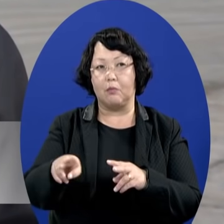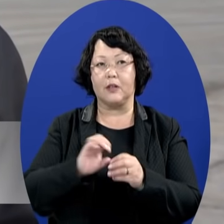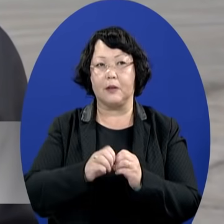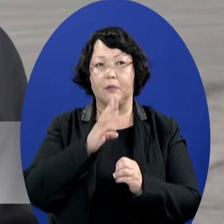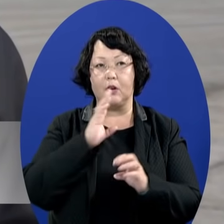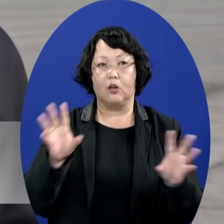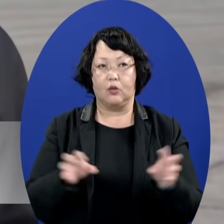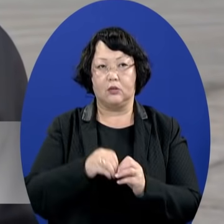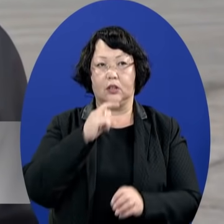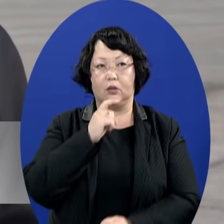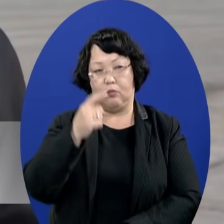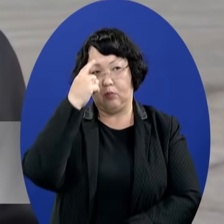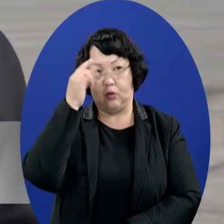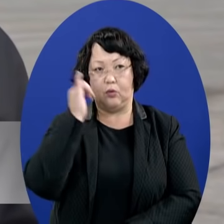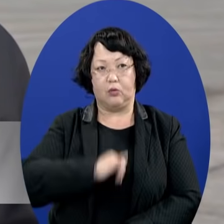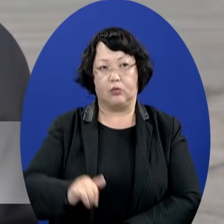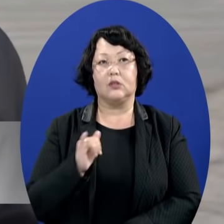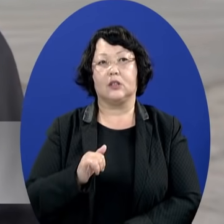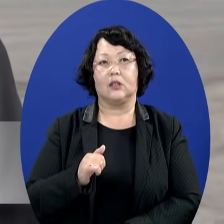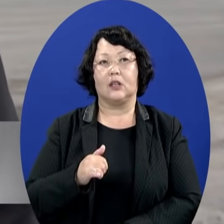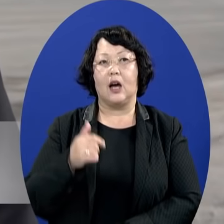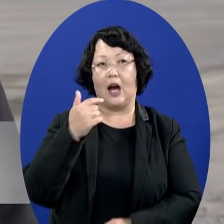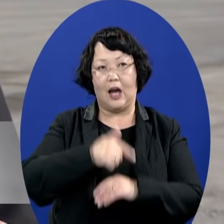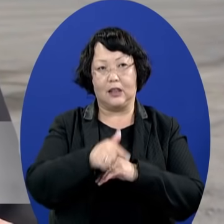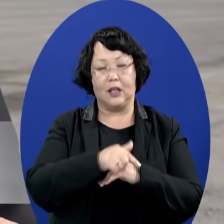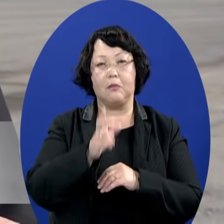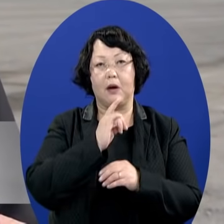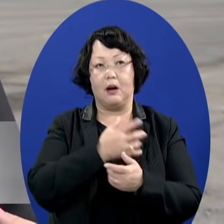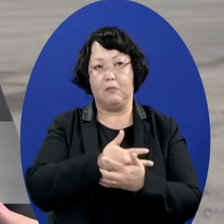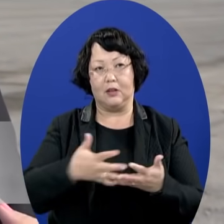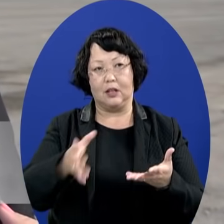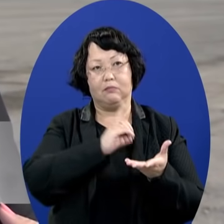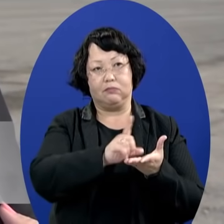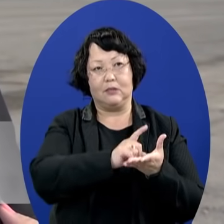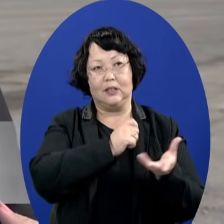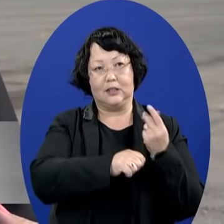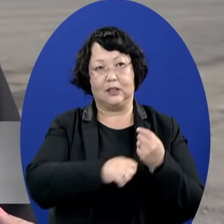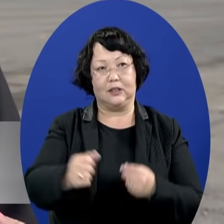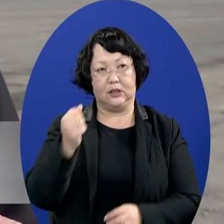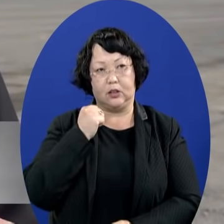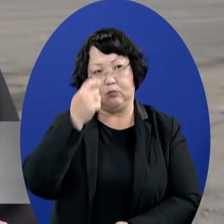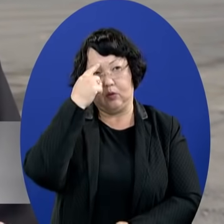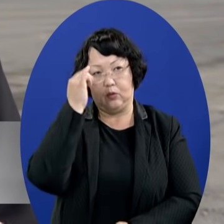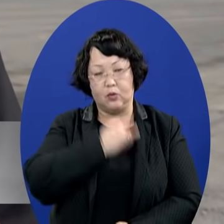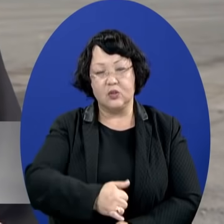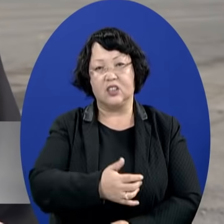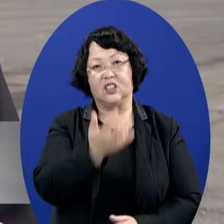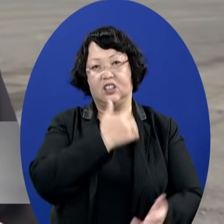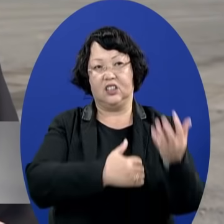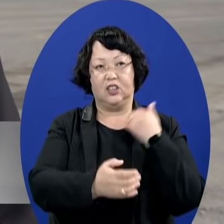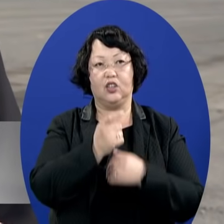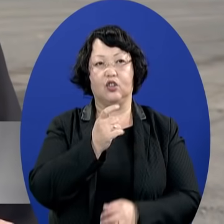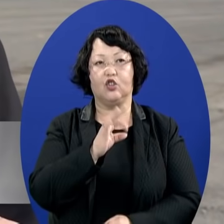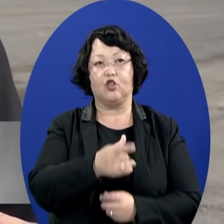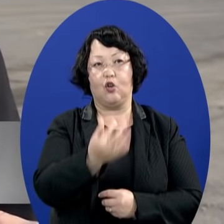хэлэхэд Монгол улс бид нар гадагшаага бараа бүтээгдэхүүн айл болохоор их зарж чадах тусам Монголд орж ирэх одоо хөрөнгө оруулалт